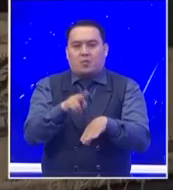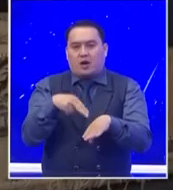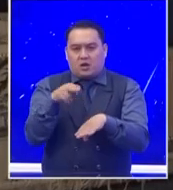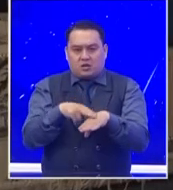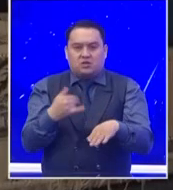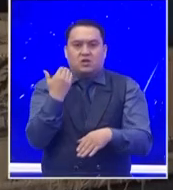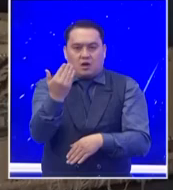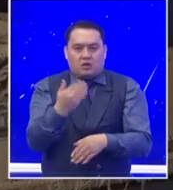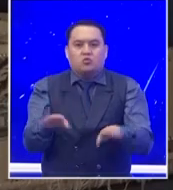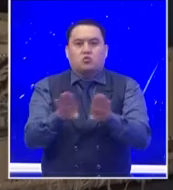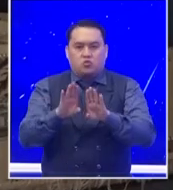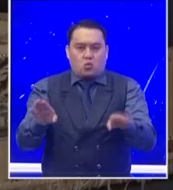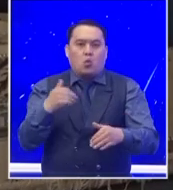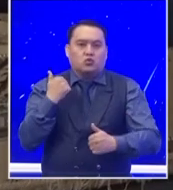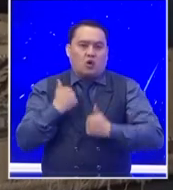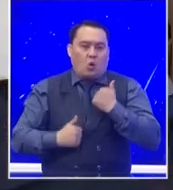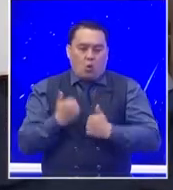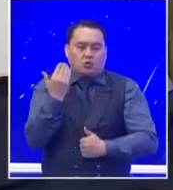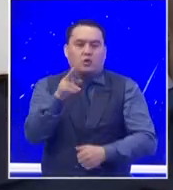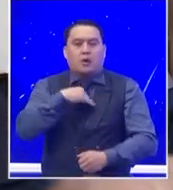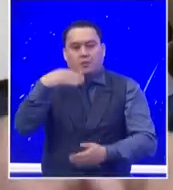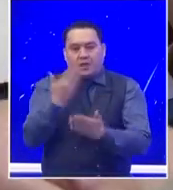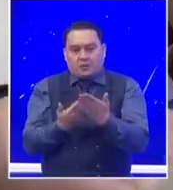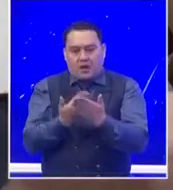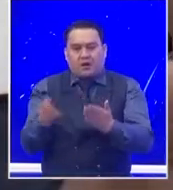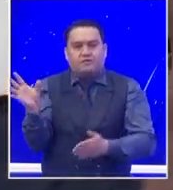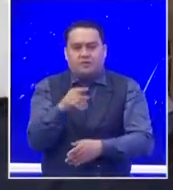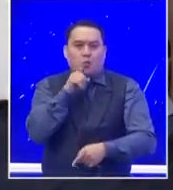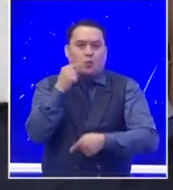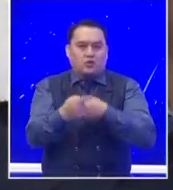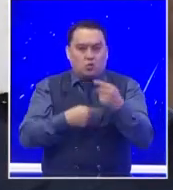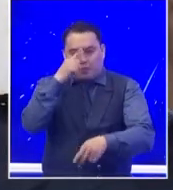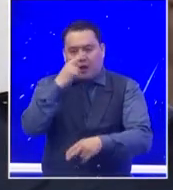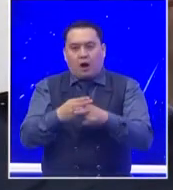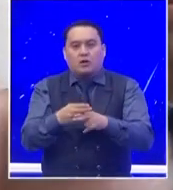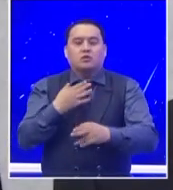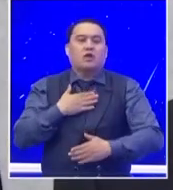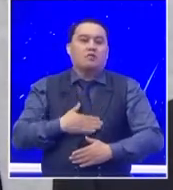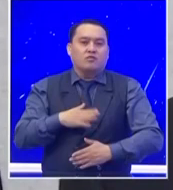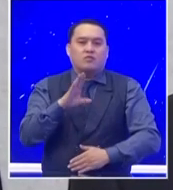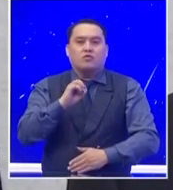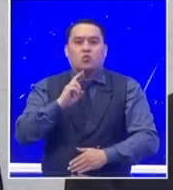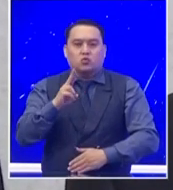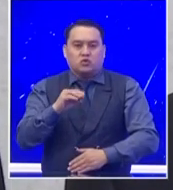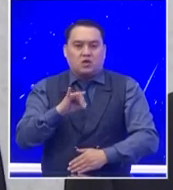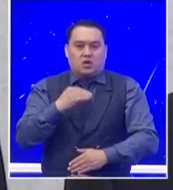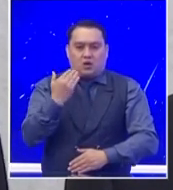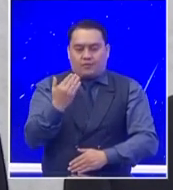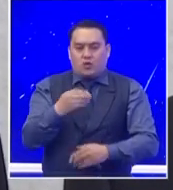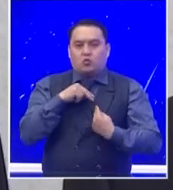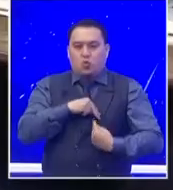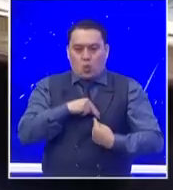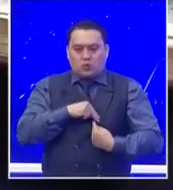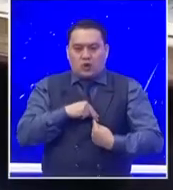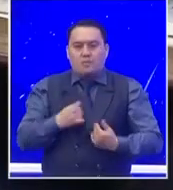полиции. Теперь и Ильнара – гордость для родителей и пример для подражания младшему брату. Доволен внучкой и Нургали Искакулы, труженик